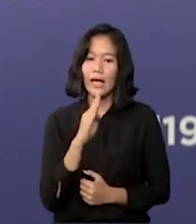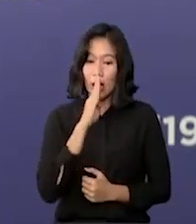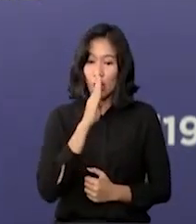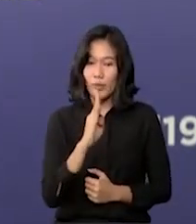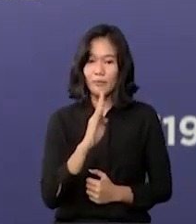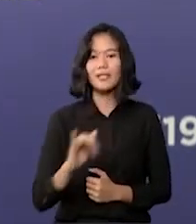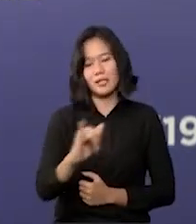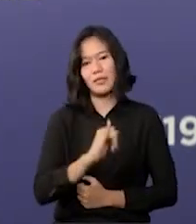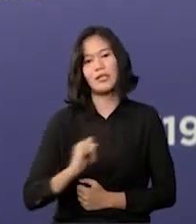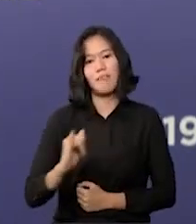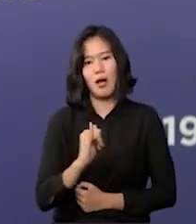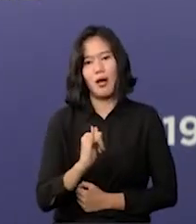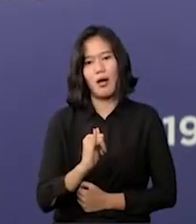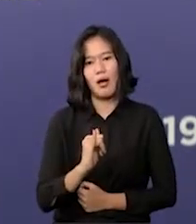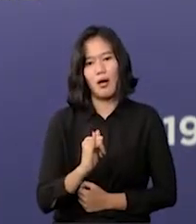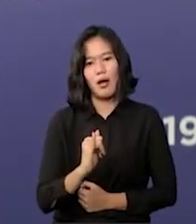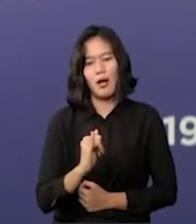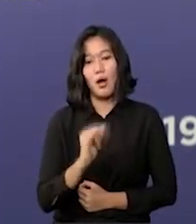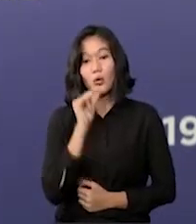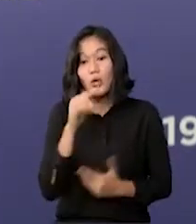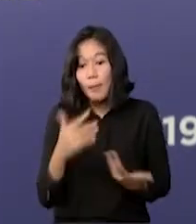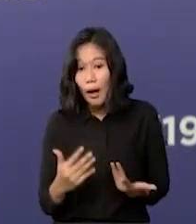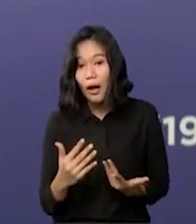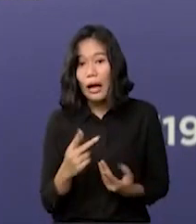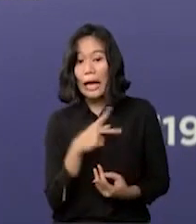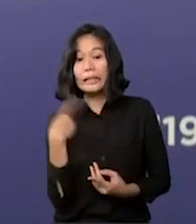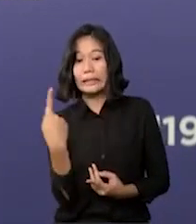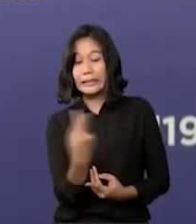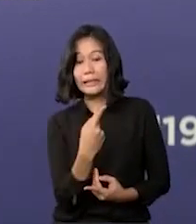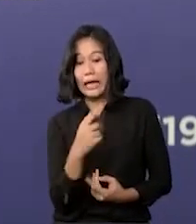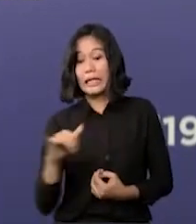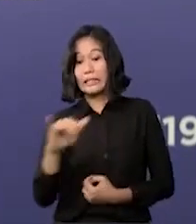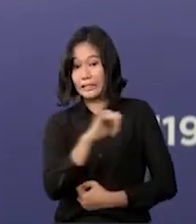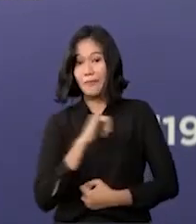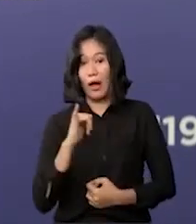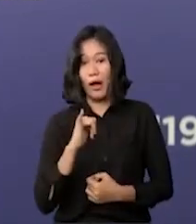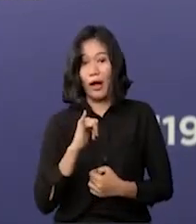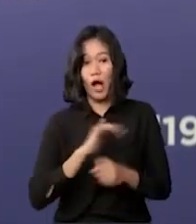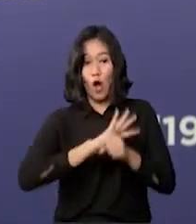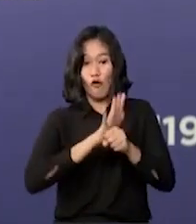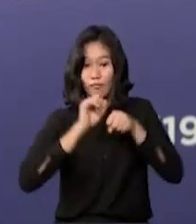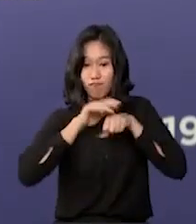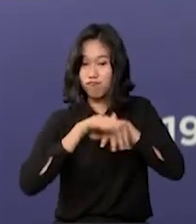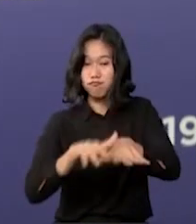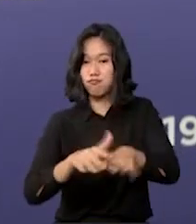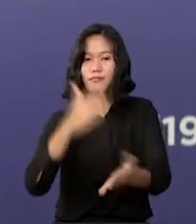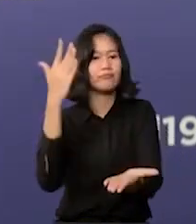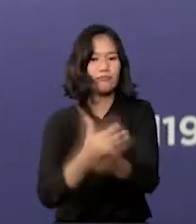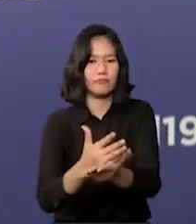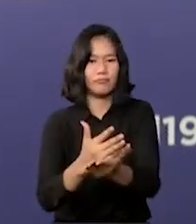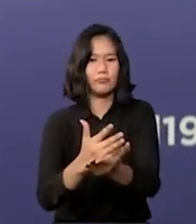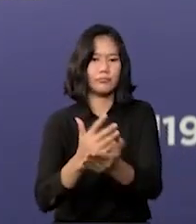tetap kita jaga, agar kita bisa secara bersama-sama mengendalikan sebaran COVID-19